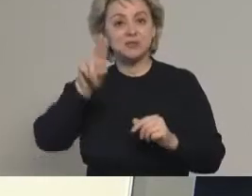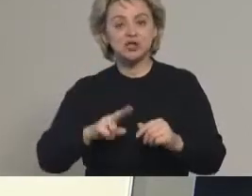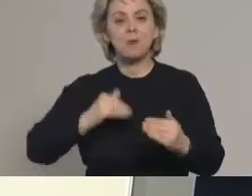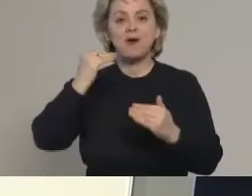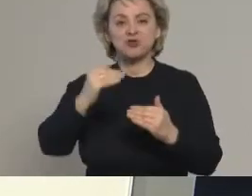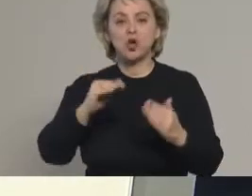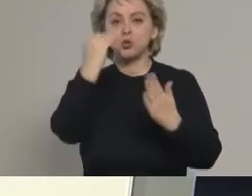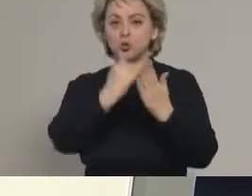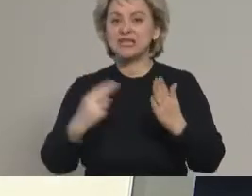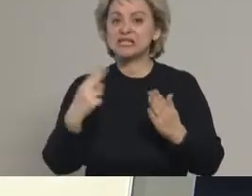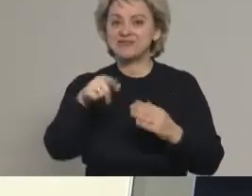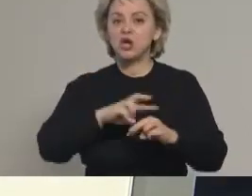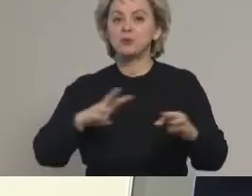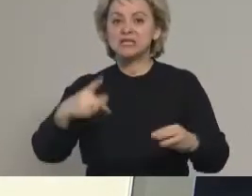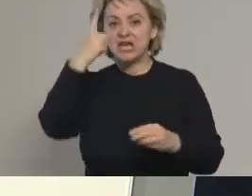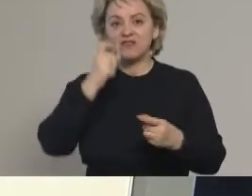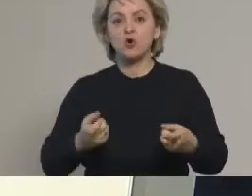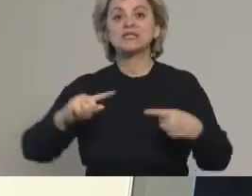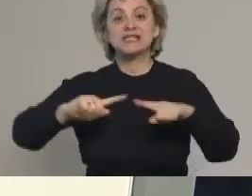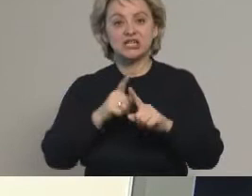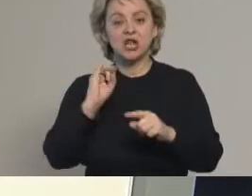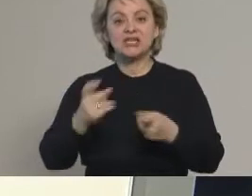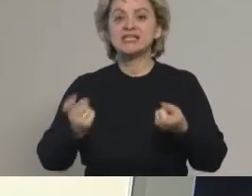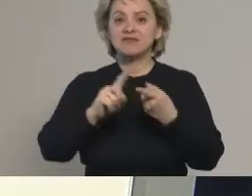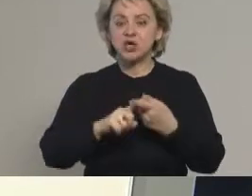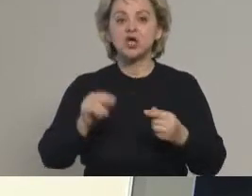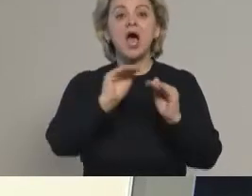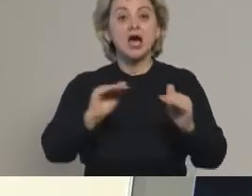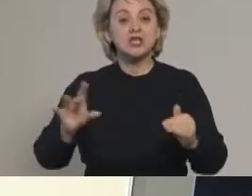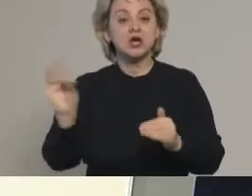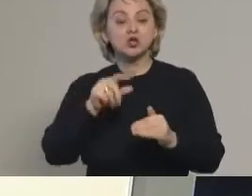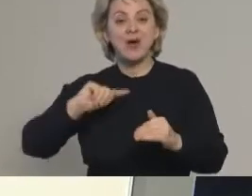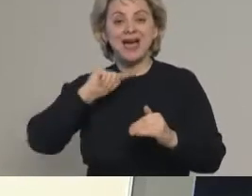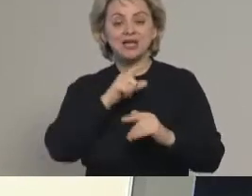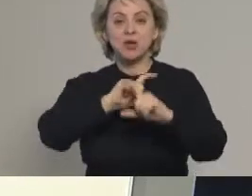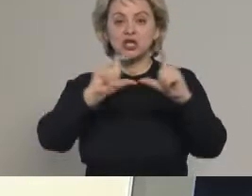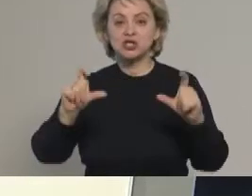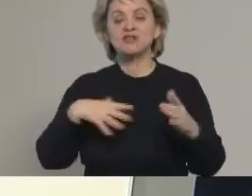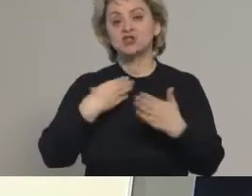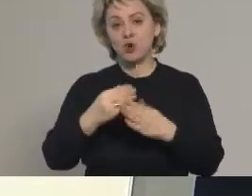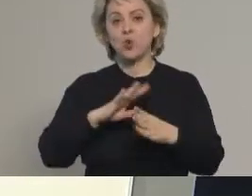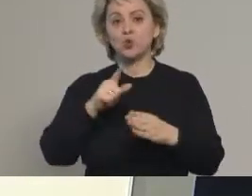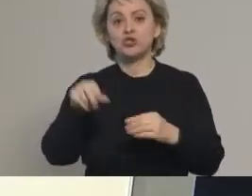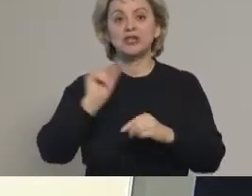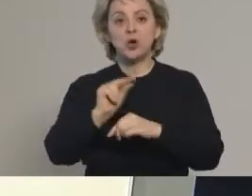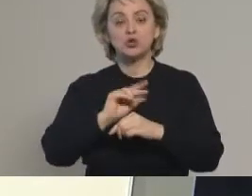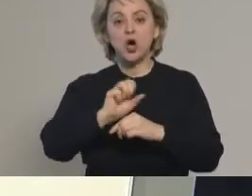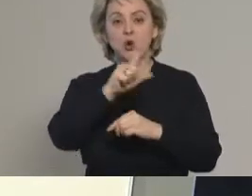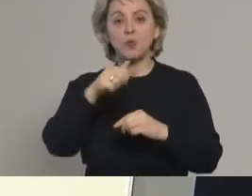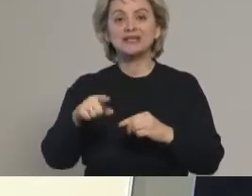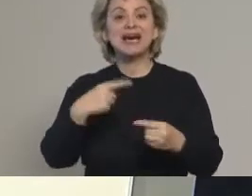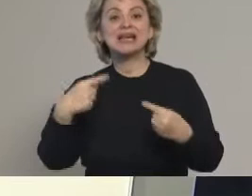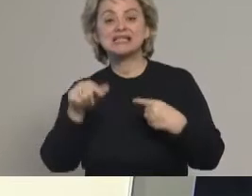IT-специальностям повышал на уроке цифры министр информтехнологий и связи. А ученики Ростовского экономического лицея, в свою очередь, научили